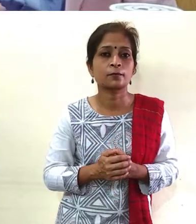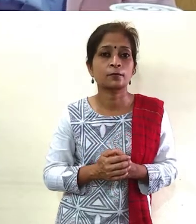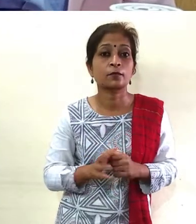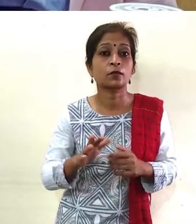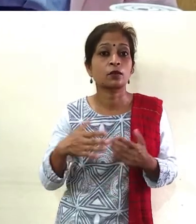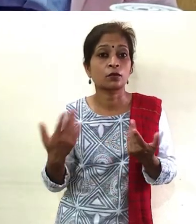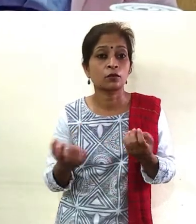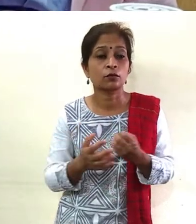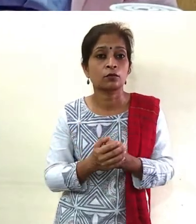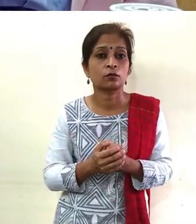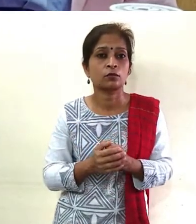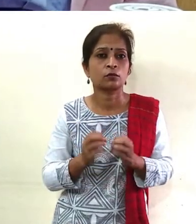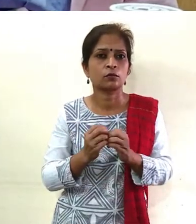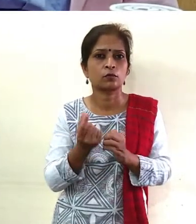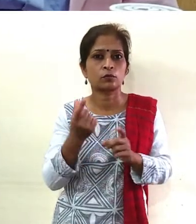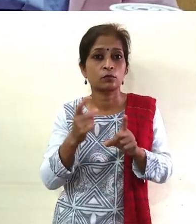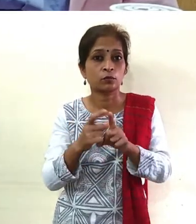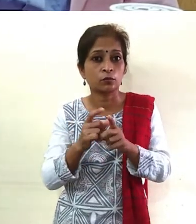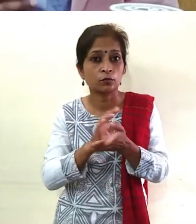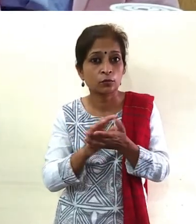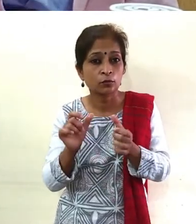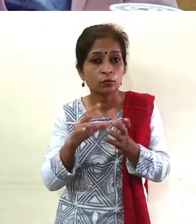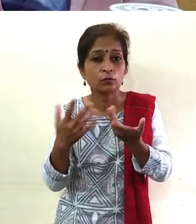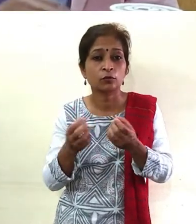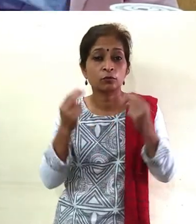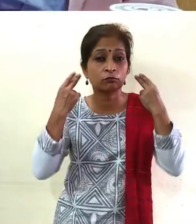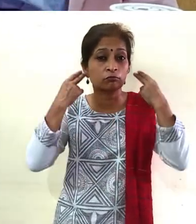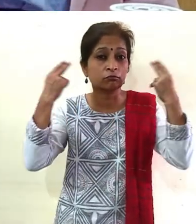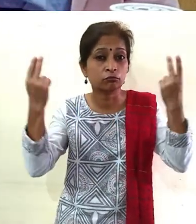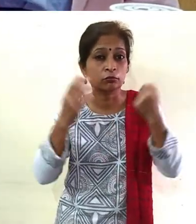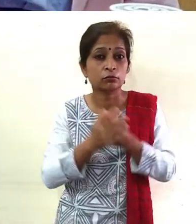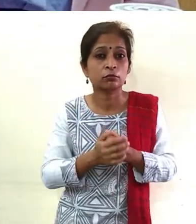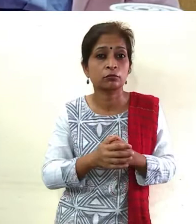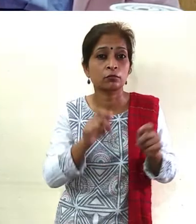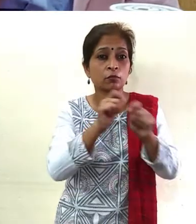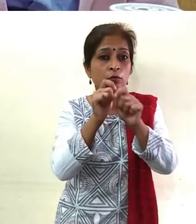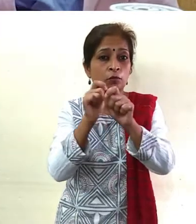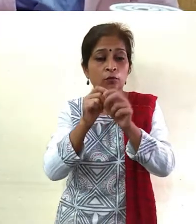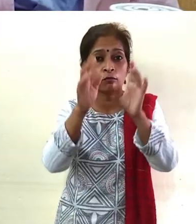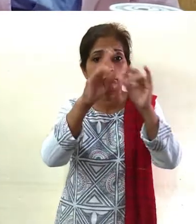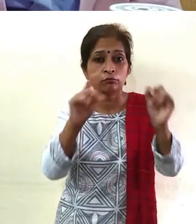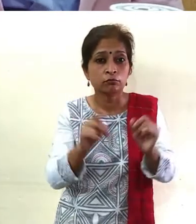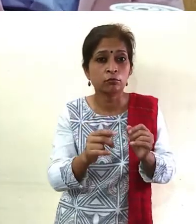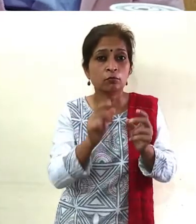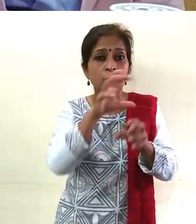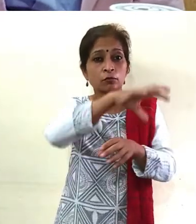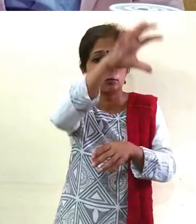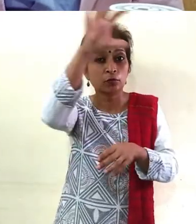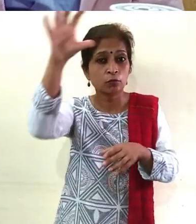बुद्ध ख्याति प्राप्त हुए, इतनी मूर्तियां बनी कि बुद्ध से बुद्ध